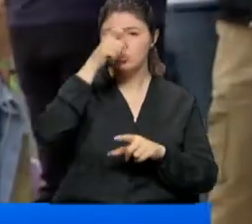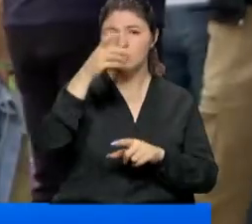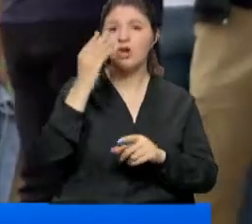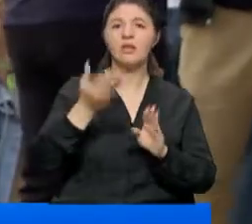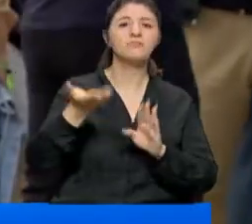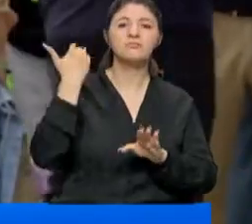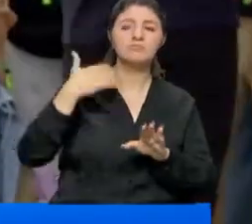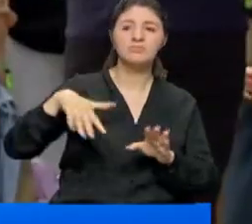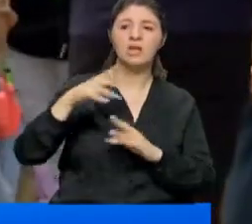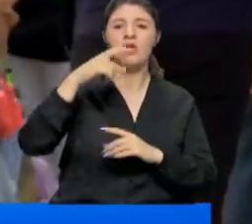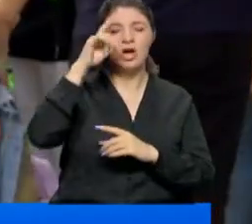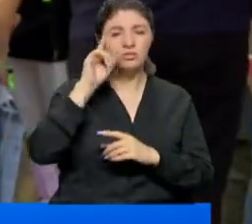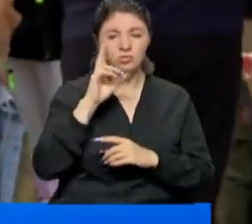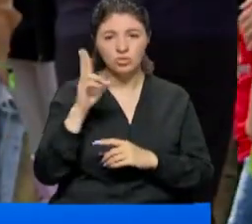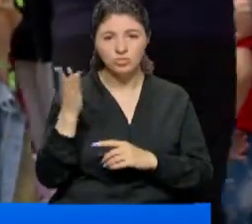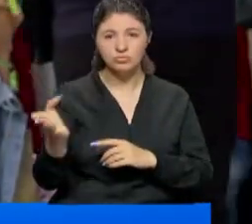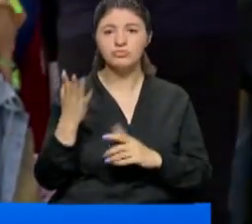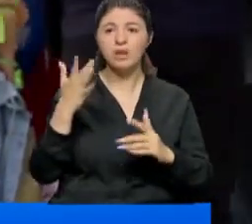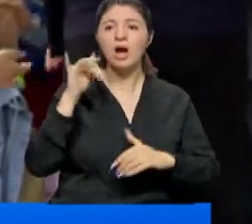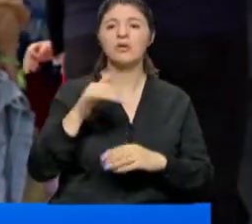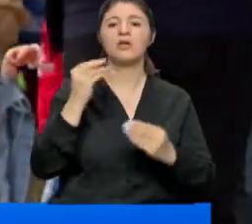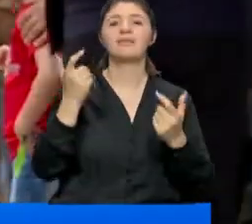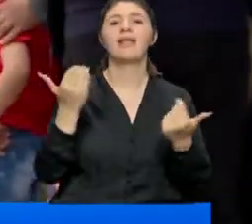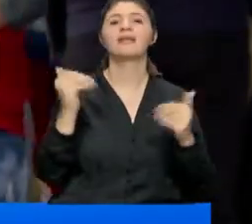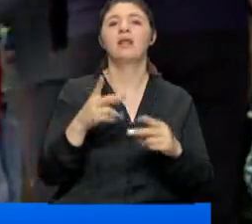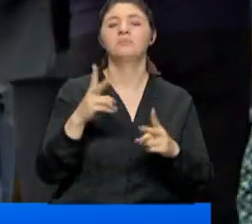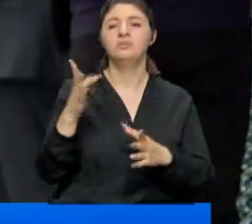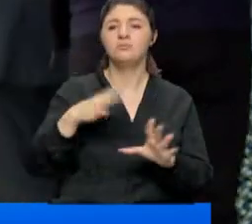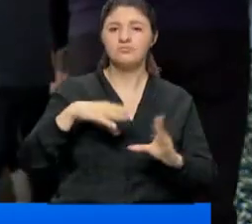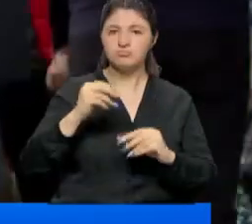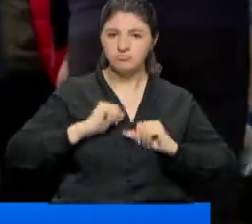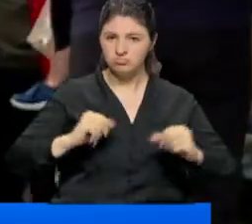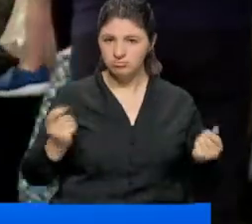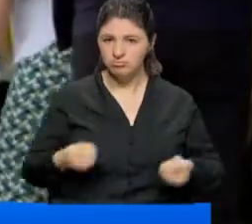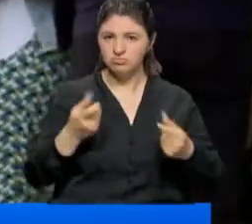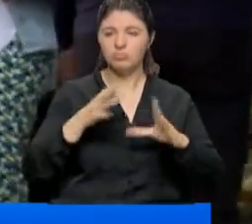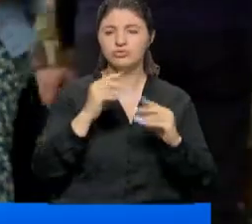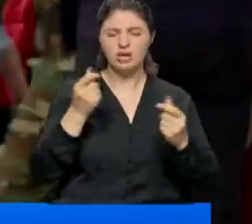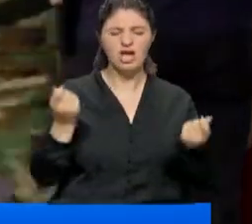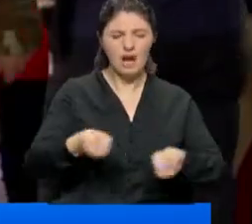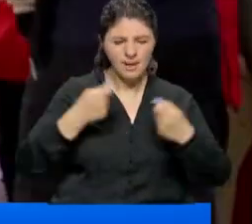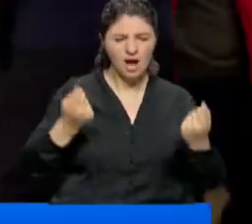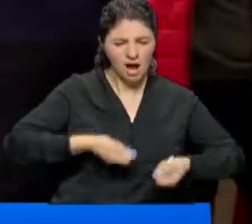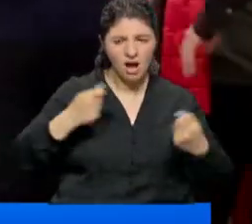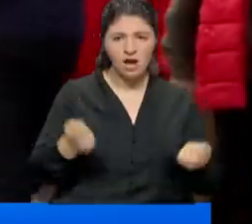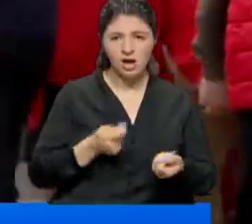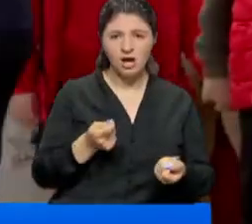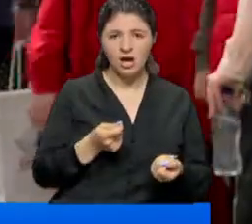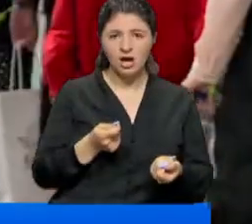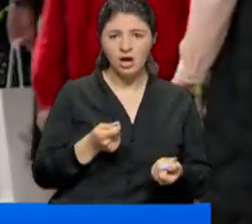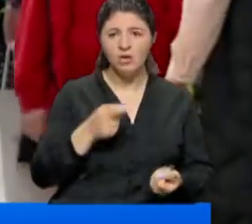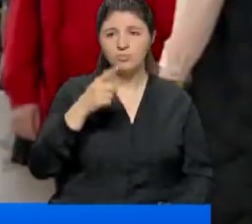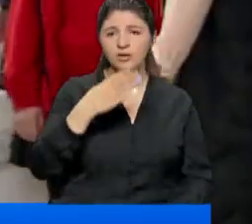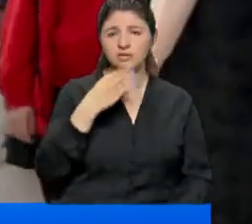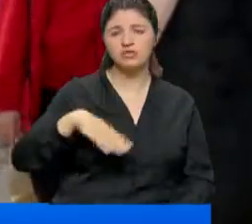kalemi işte Azerbaycan'a görüyorsunuz hak ettiği yere gelebilsin bütün gayretimiz bütün çabamız ve